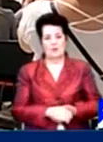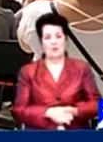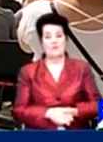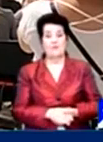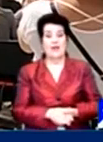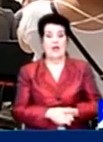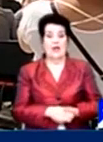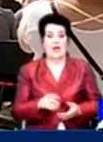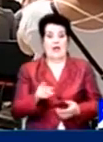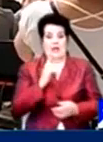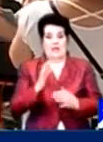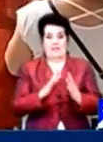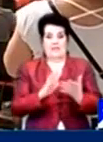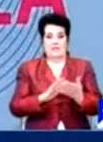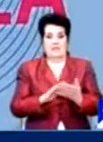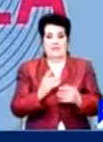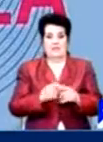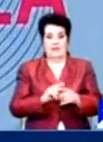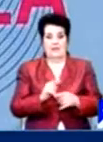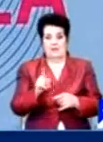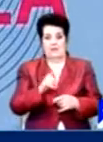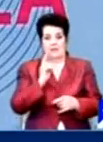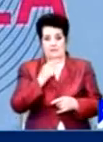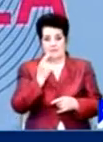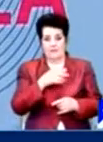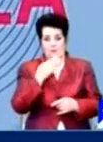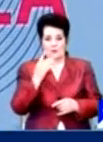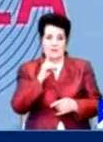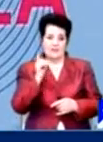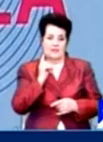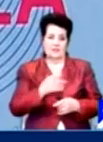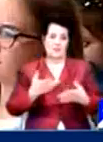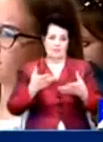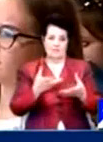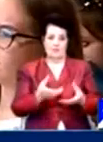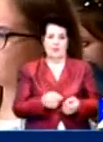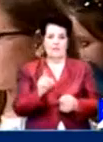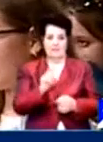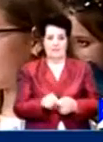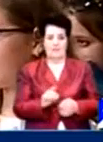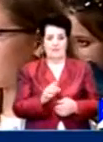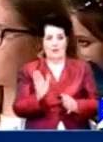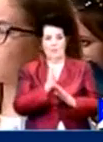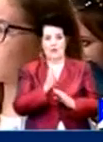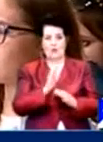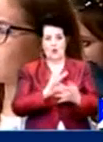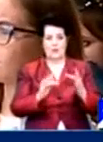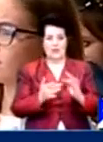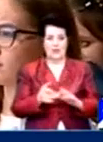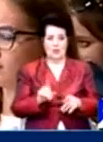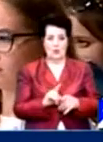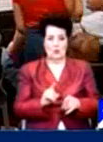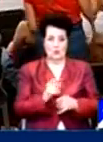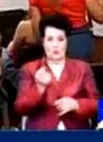În era digitală, tinerii petrec mult timp în lumea virtuală și devin foarte ușor influențați de postările din mediul online. Totuși,